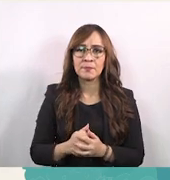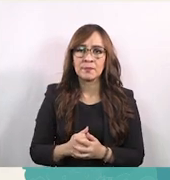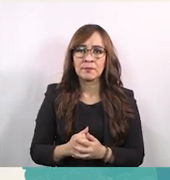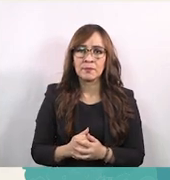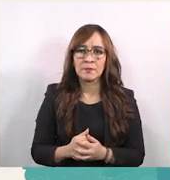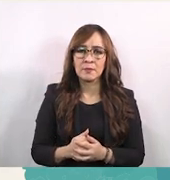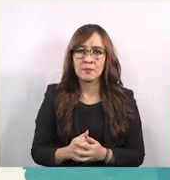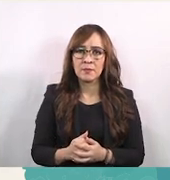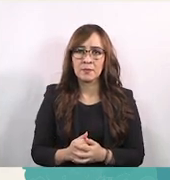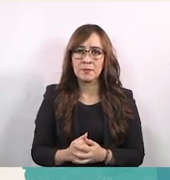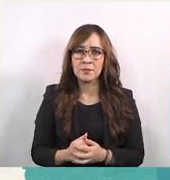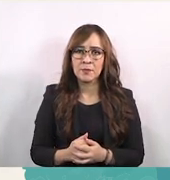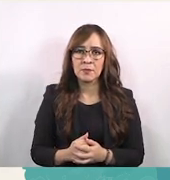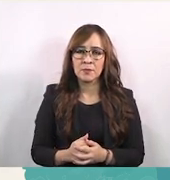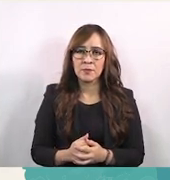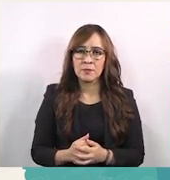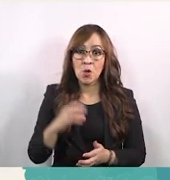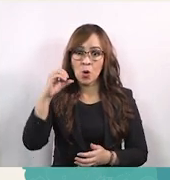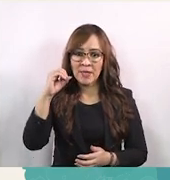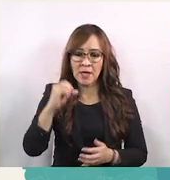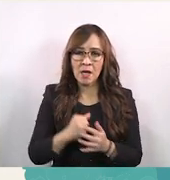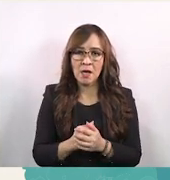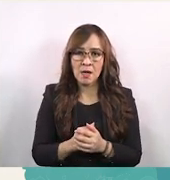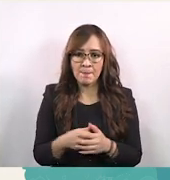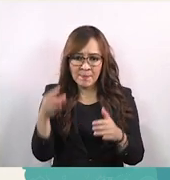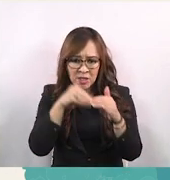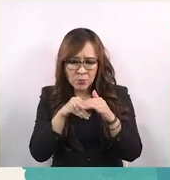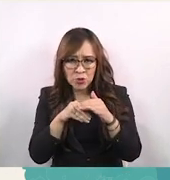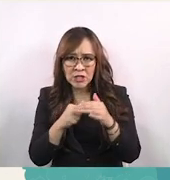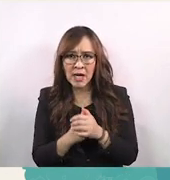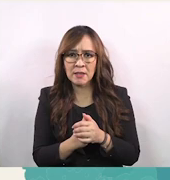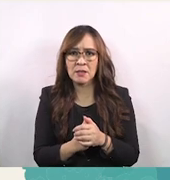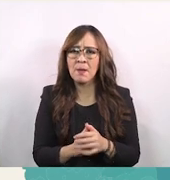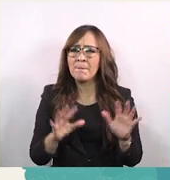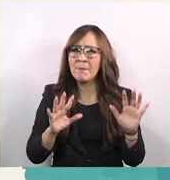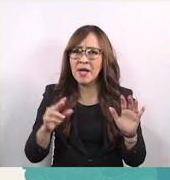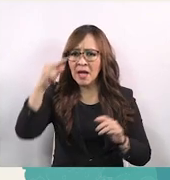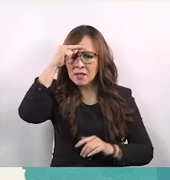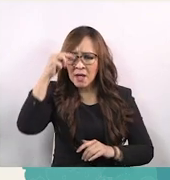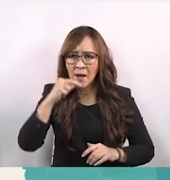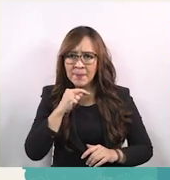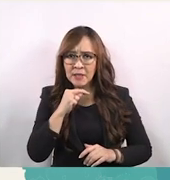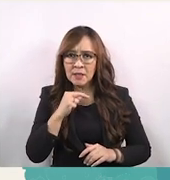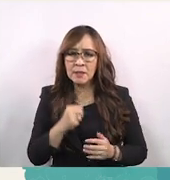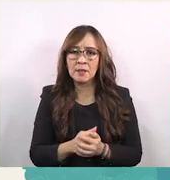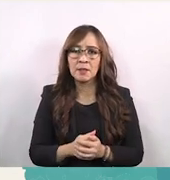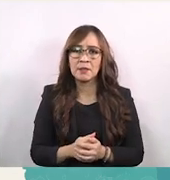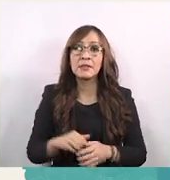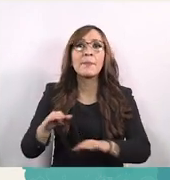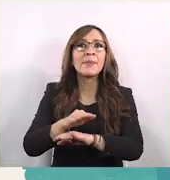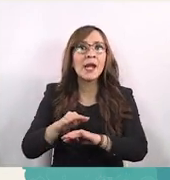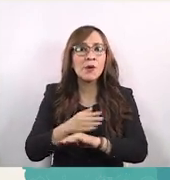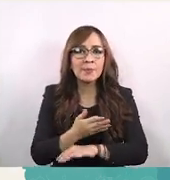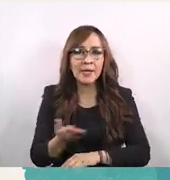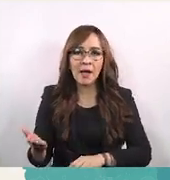melenyapkan nabi-nabi Tuhan obaja mengambil surat-surat nabi lalu menyembunyikan mereka 5050 sekelompok dalam gua dan mengurus makanan-minuman